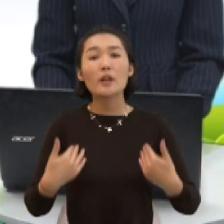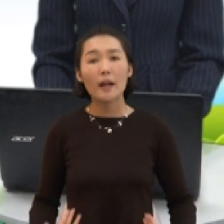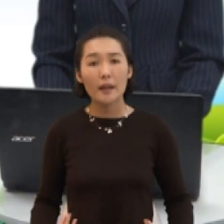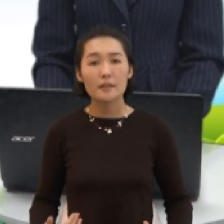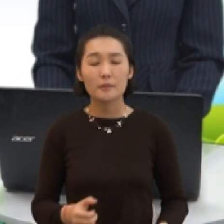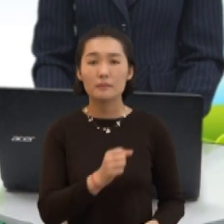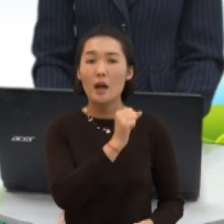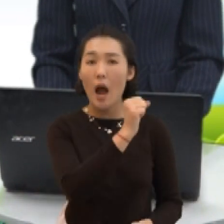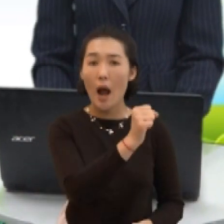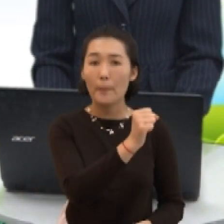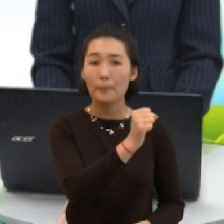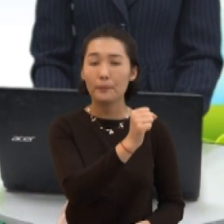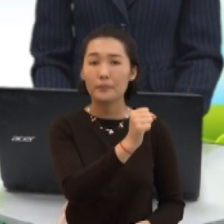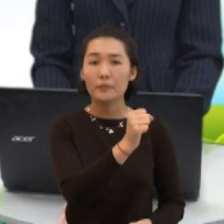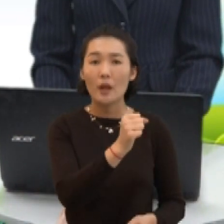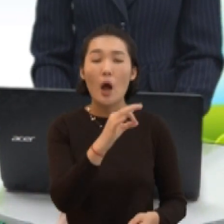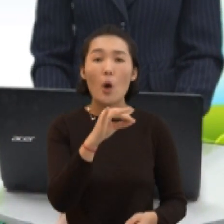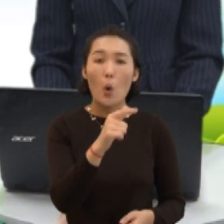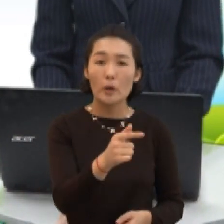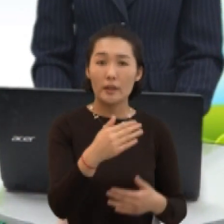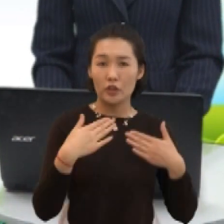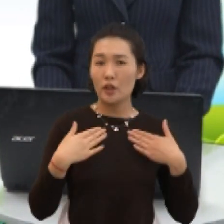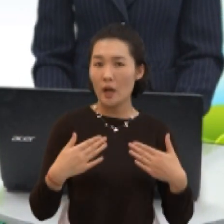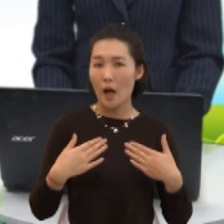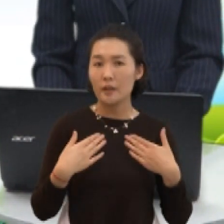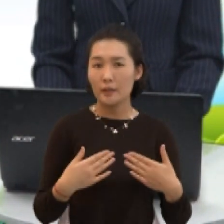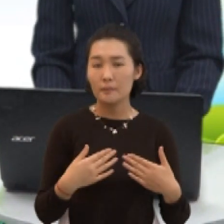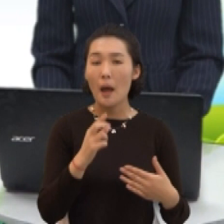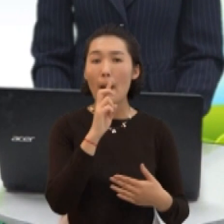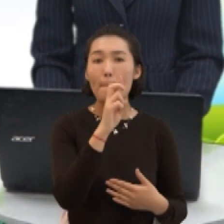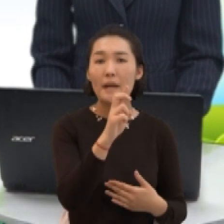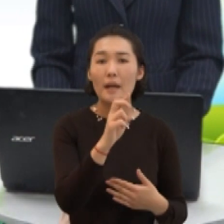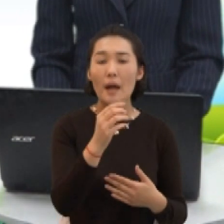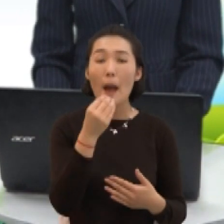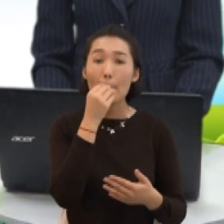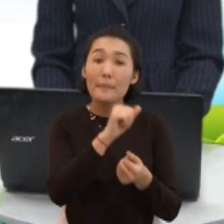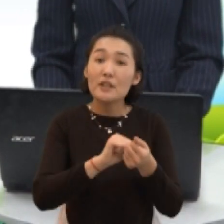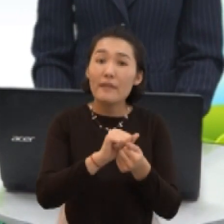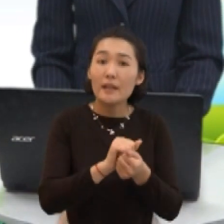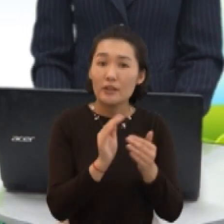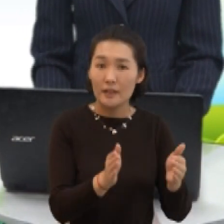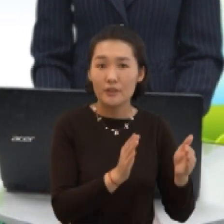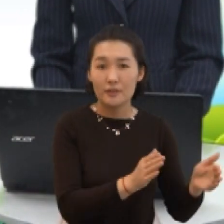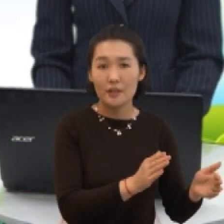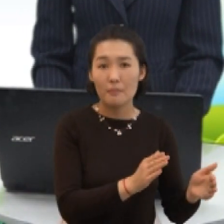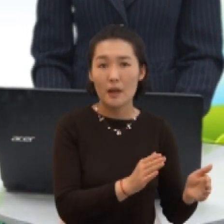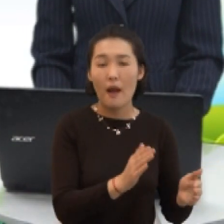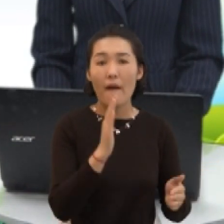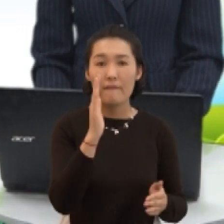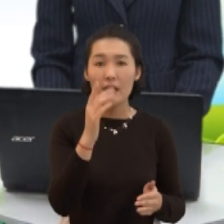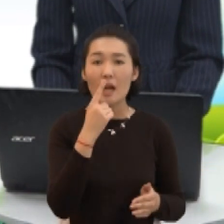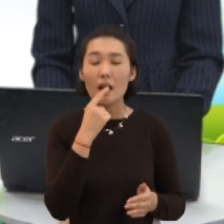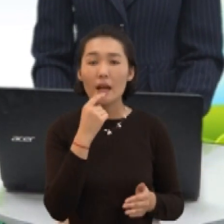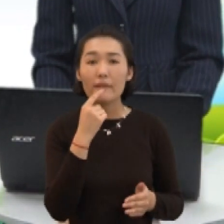А. Органы дыхания. Б. Пищеварительная система. В.